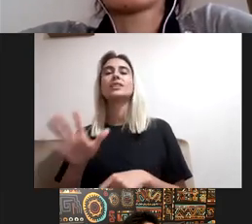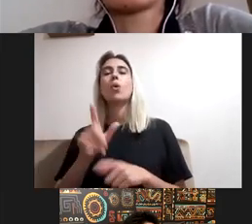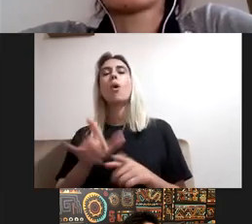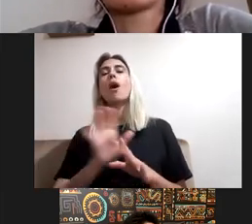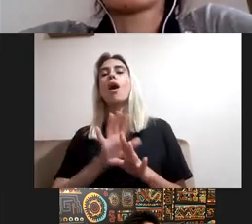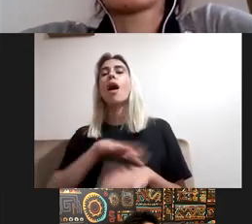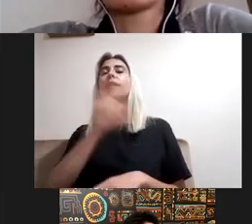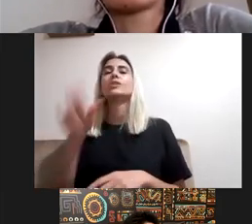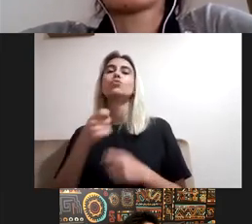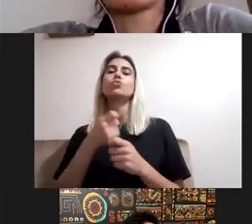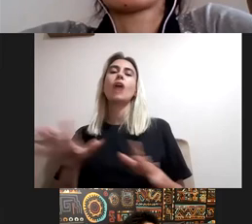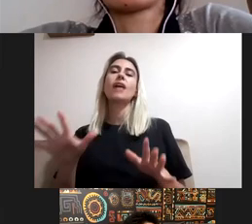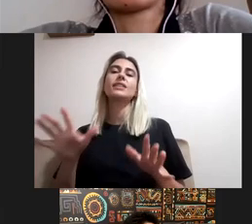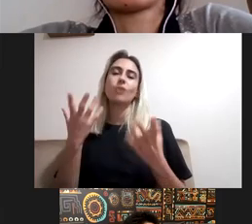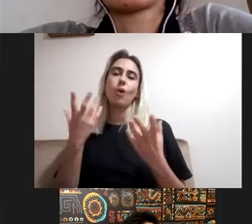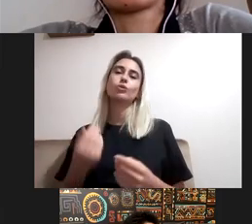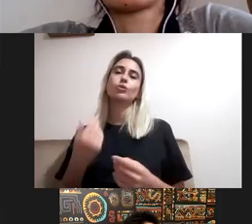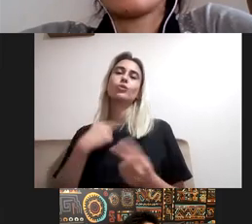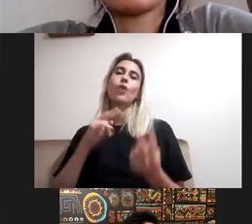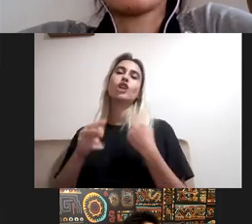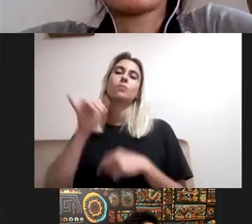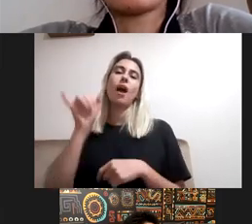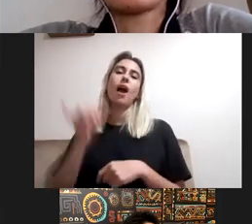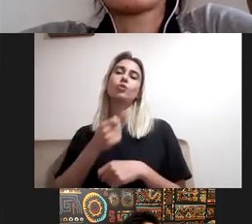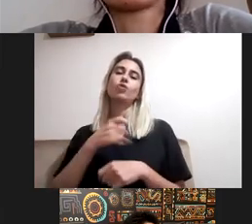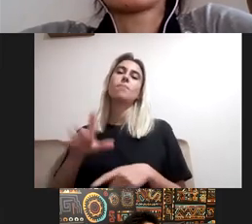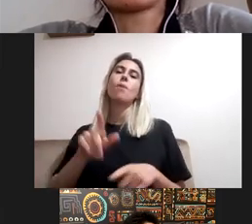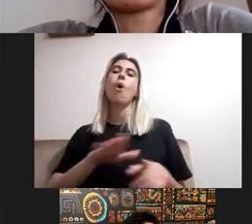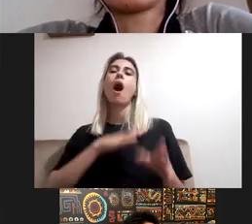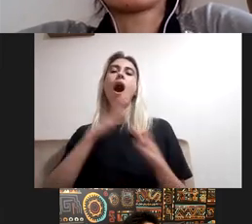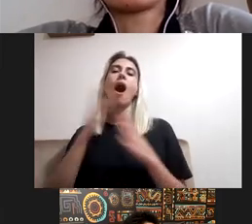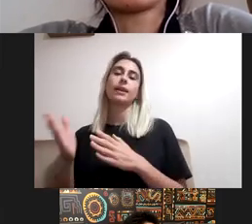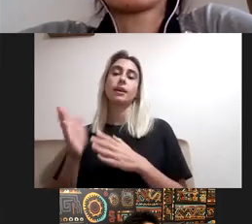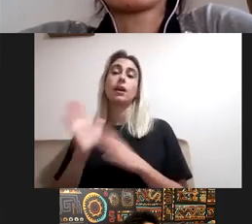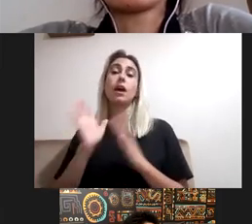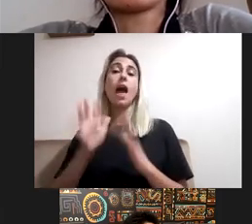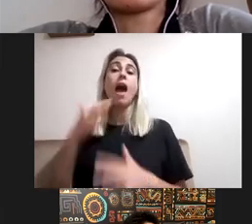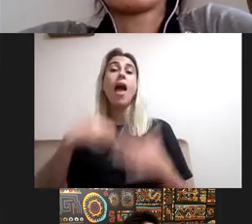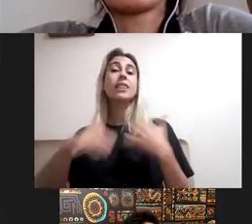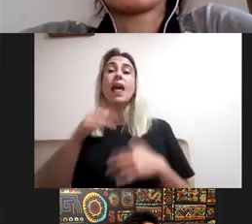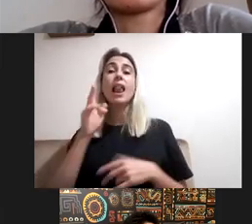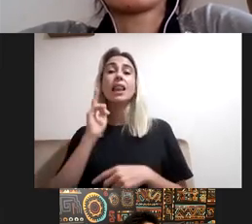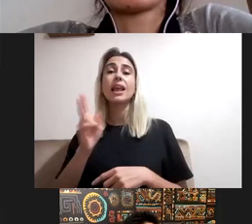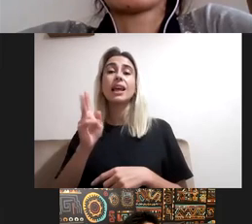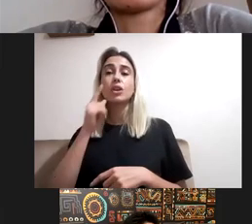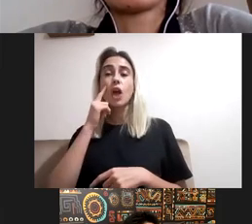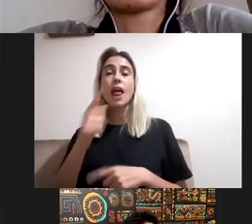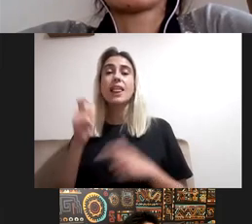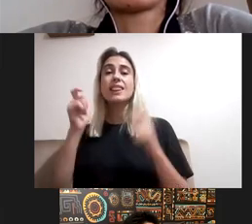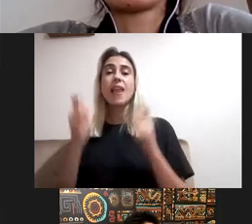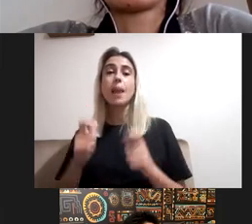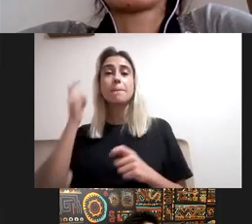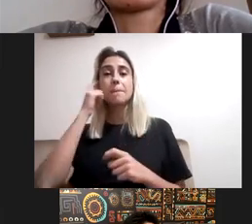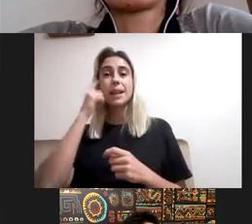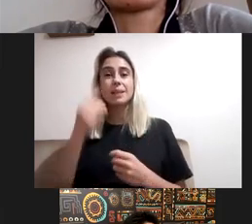herkes için olmasından yanayım ben ulaşım hakkının. O ayrı bir konu. Ama engelli, nitelikli engelli geri bildirimine çok